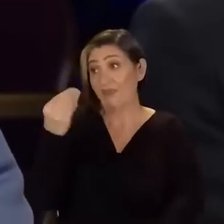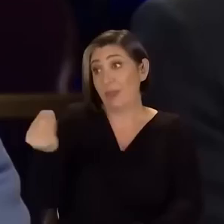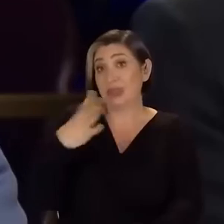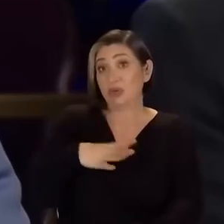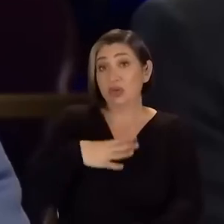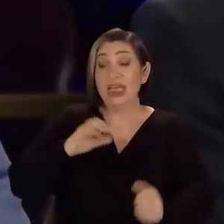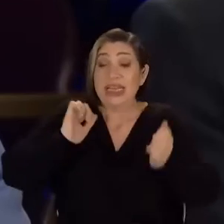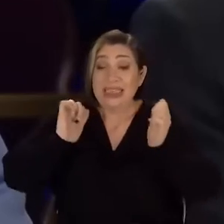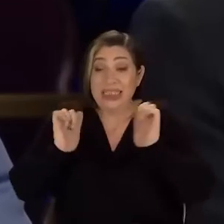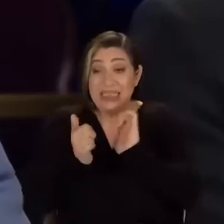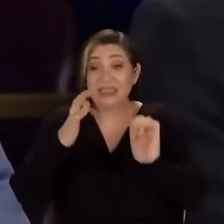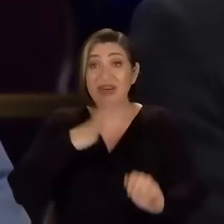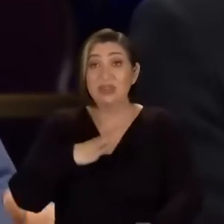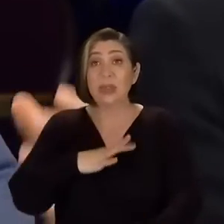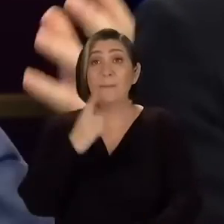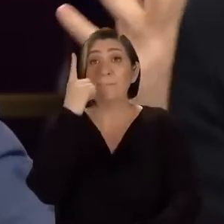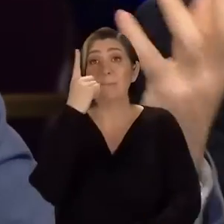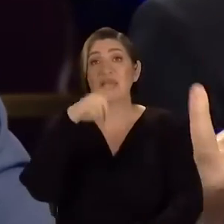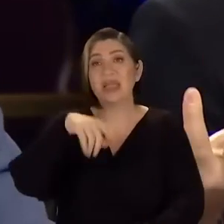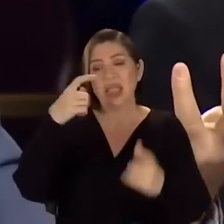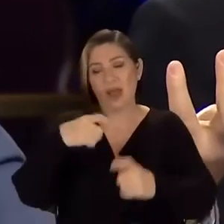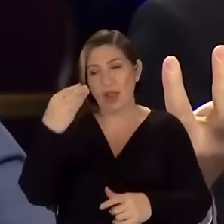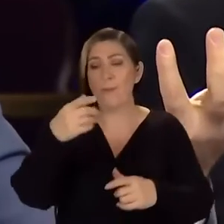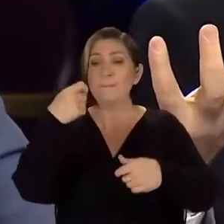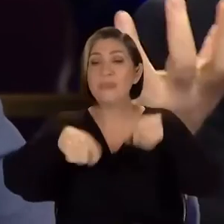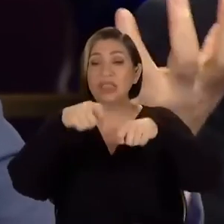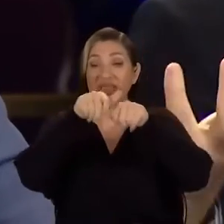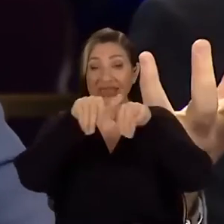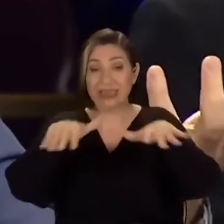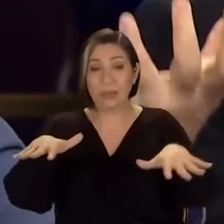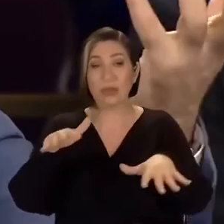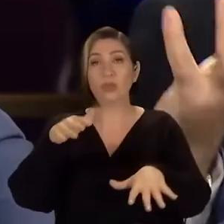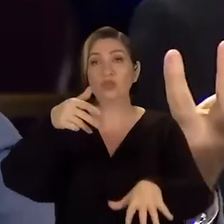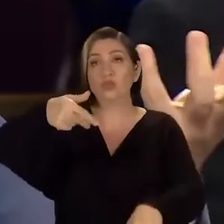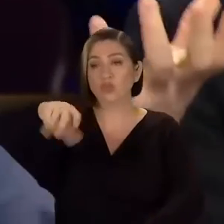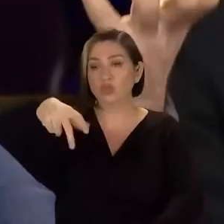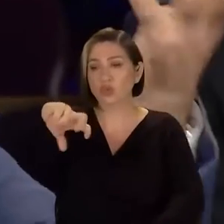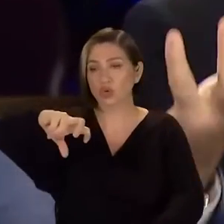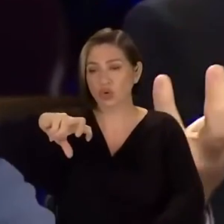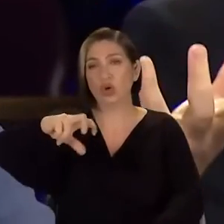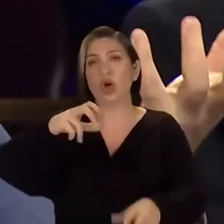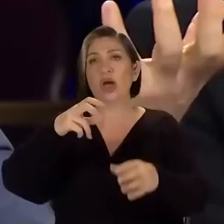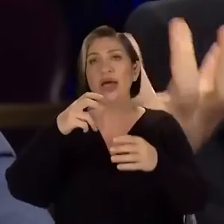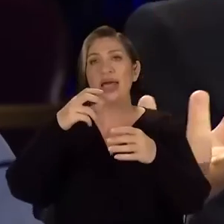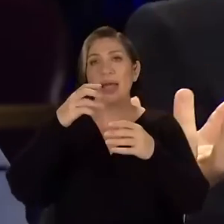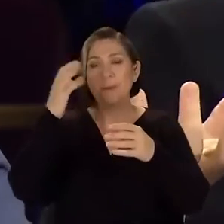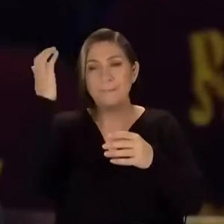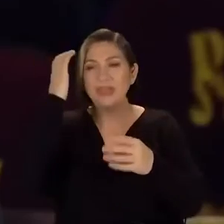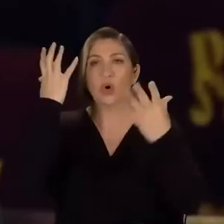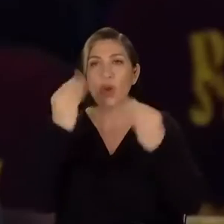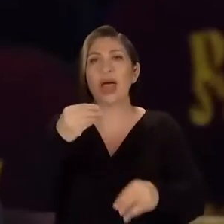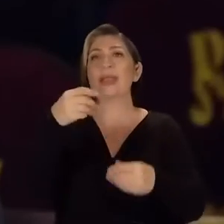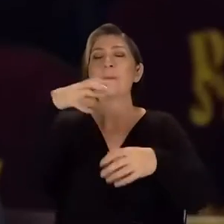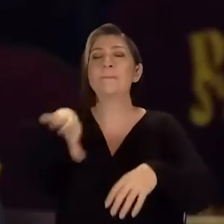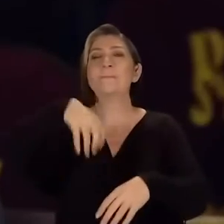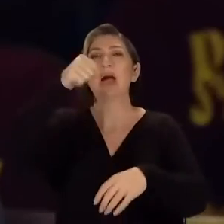istiyorlarsa kriz varken bir tek yer verebilir bunu. Bankacılık sisteminin musluğunu regülatörü de artık olan Merkez